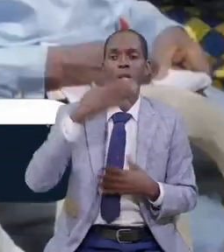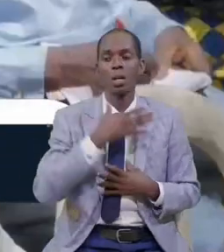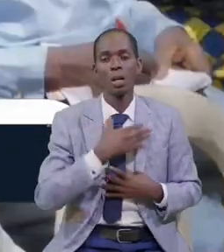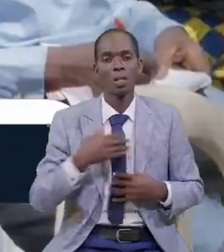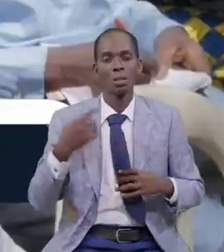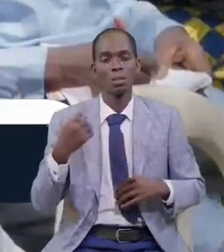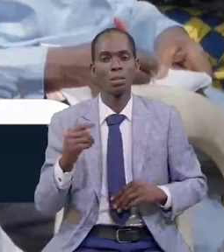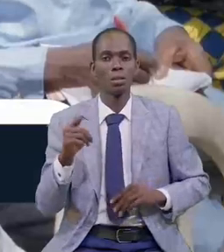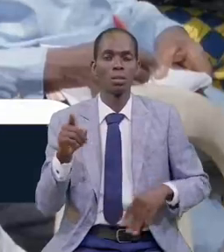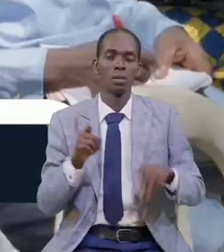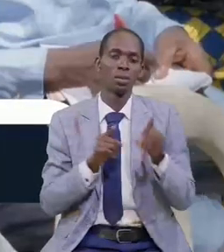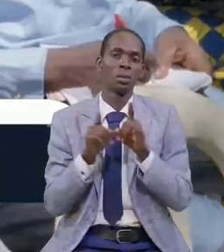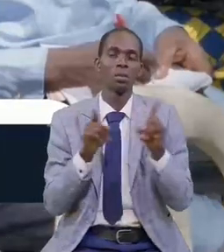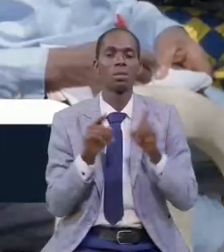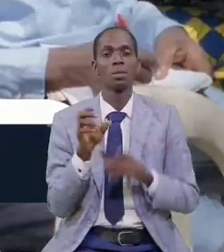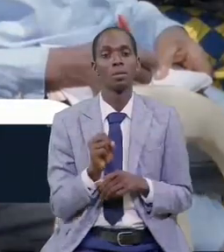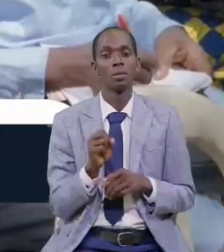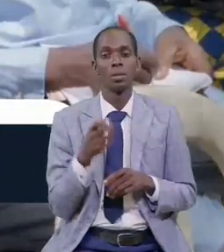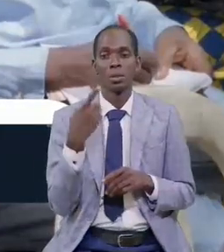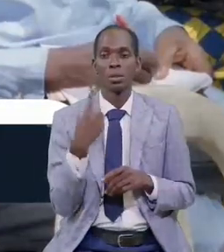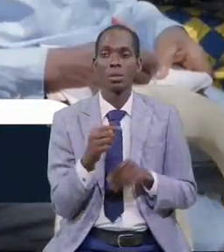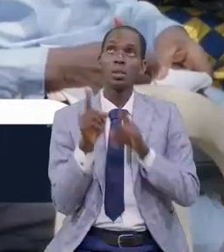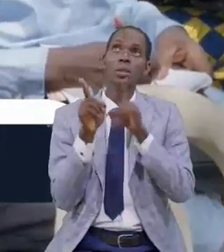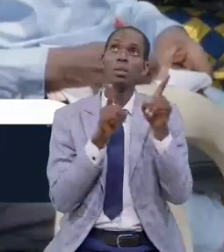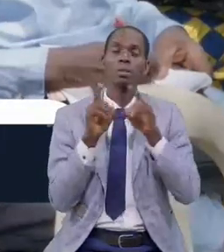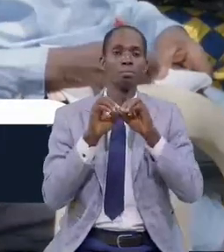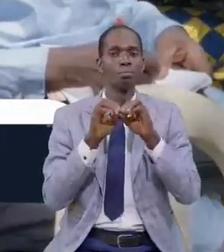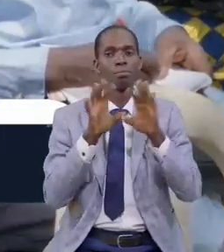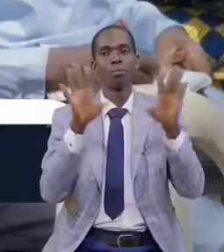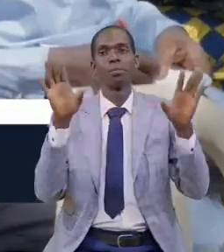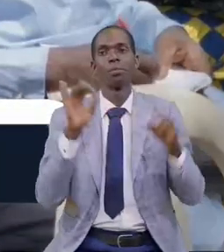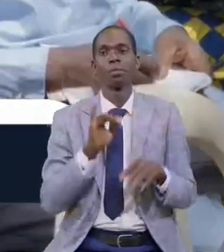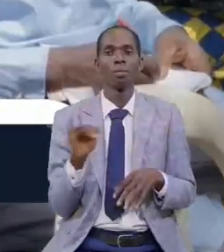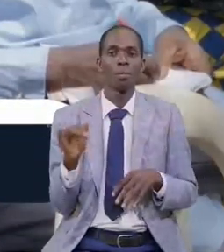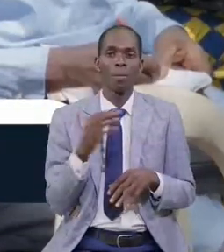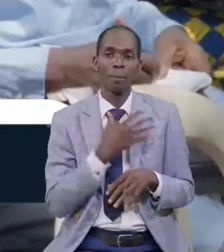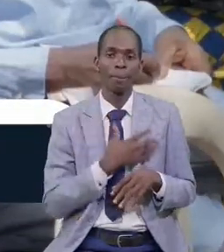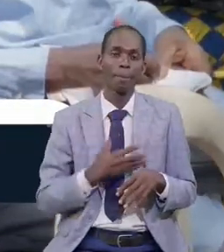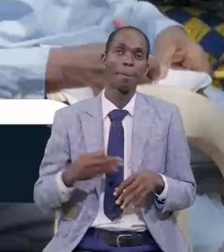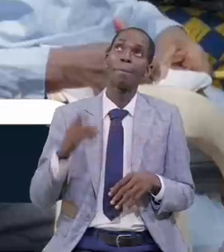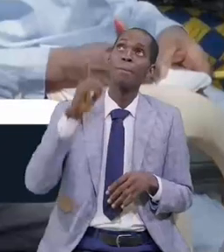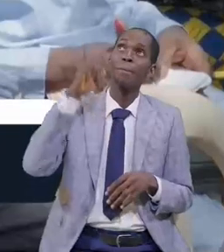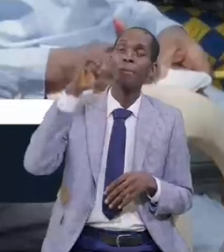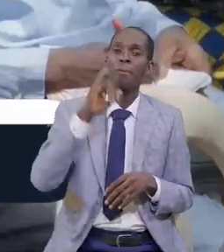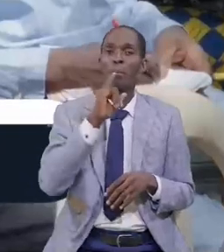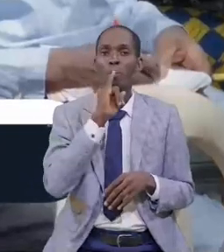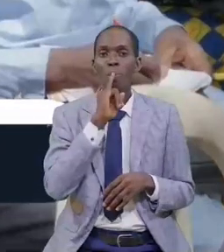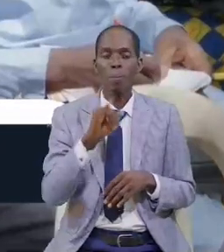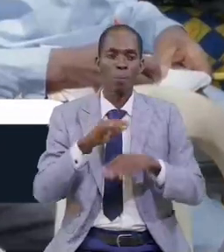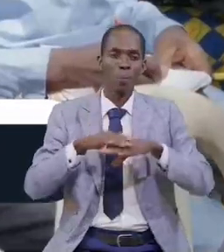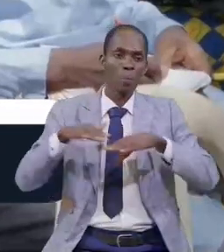et la lumre oui le soleil Brill la lumière brille mais lui il est